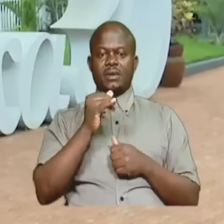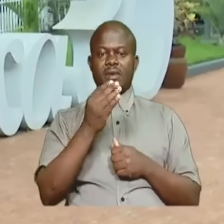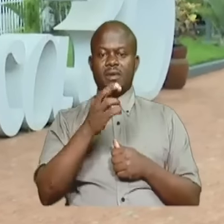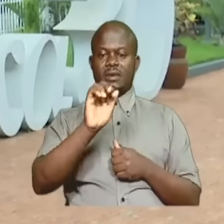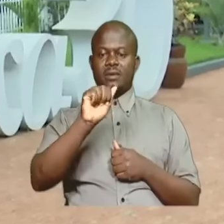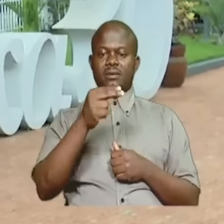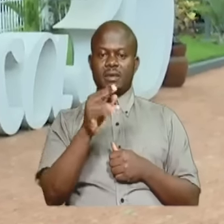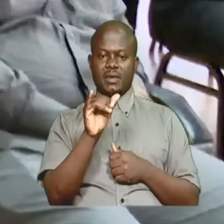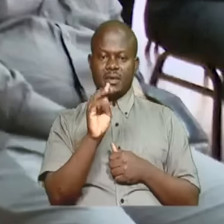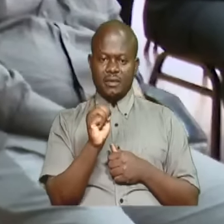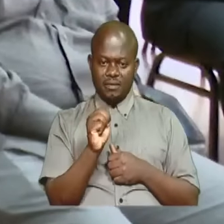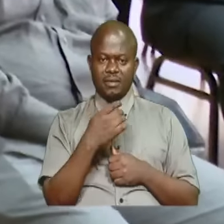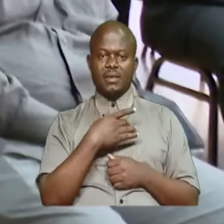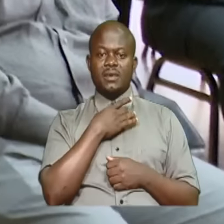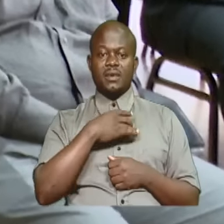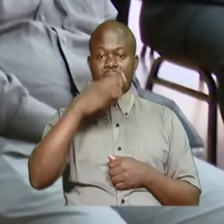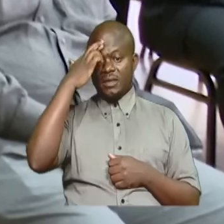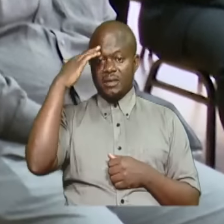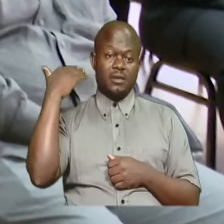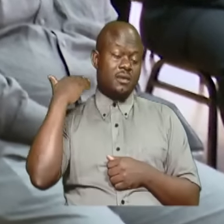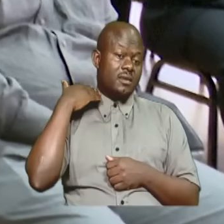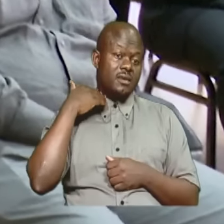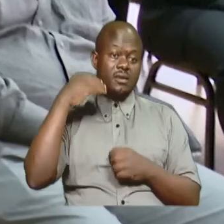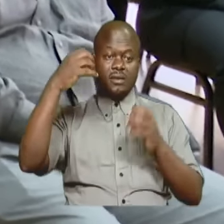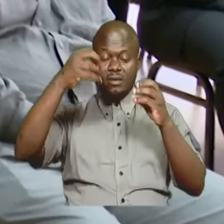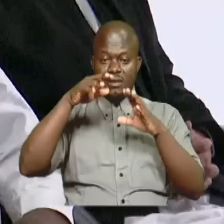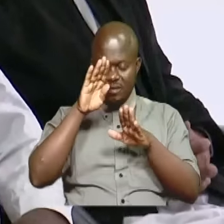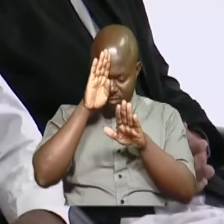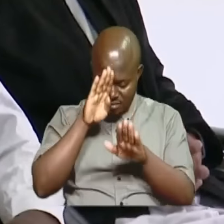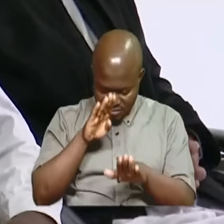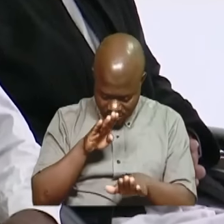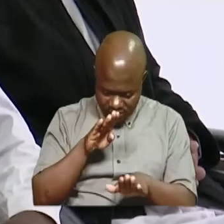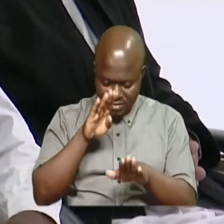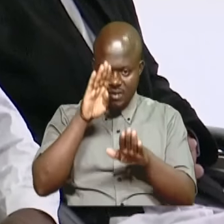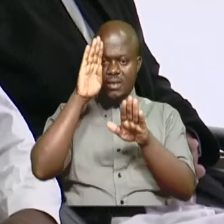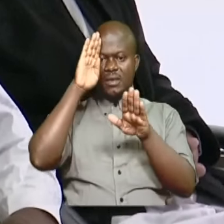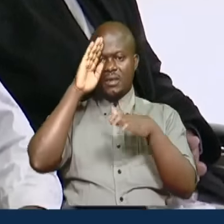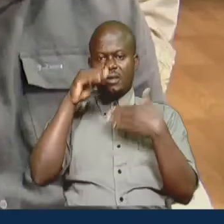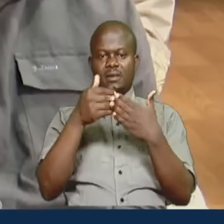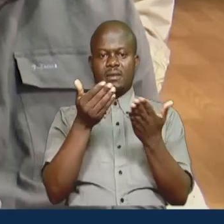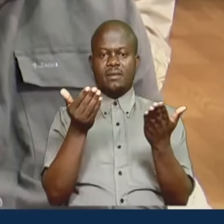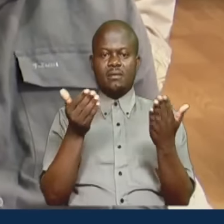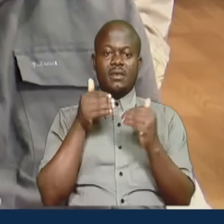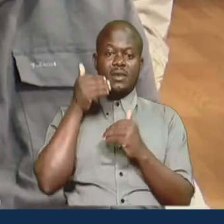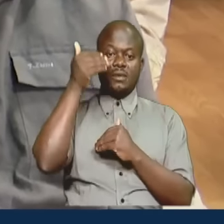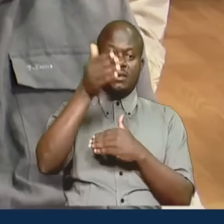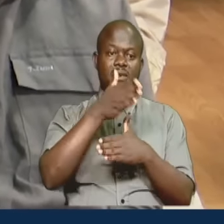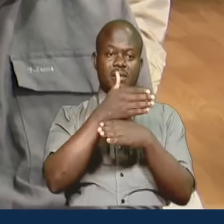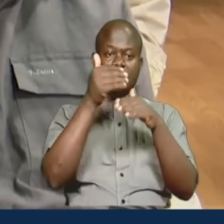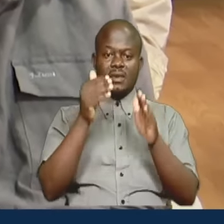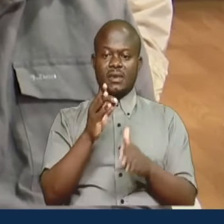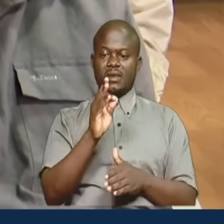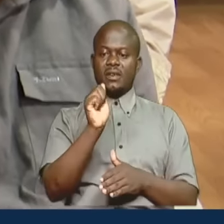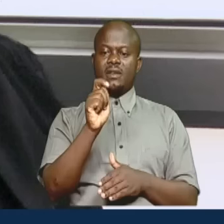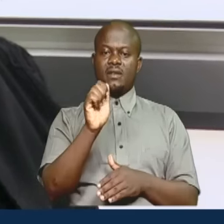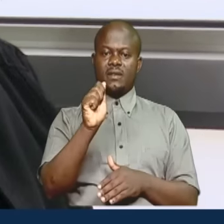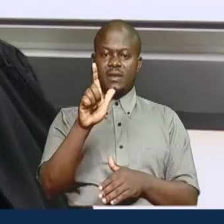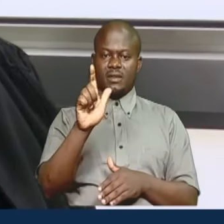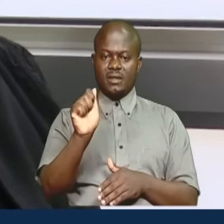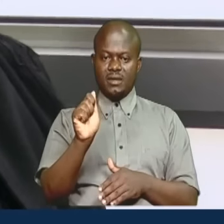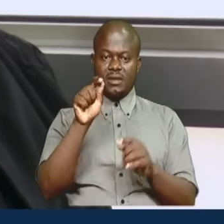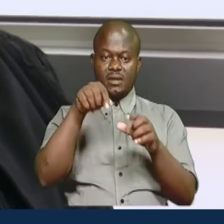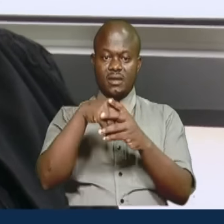Matar basuye urwibutso rwa genocide rwa Kigali bunamira mu cyubahiro imibiri hakinguye. Inyuma y'uko Minisitiri Fatara Erzuni yari